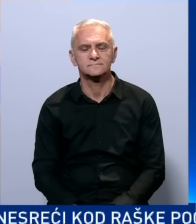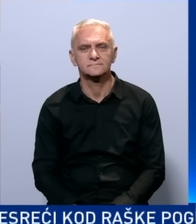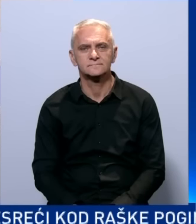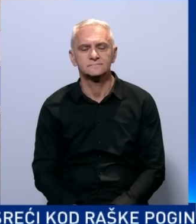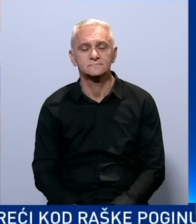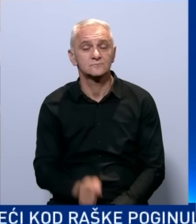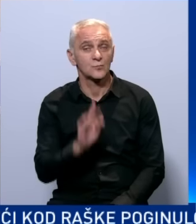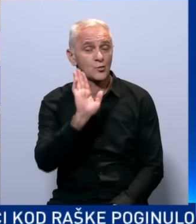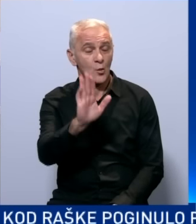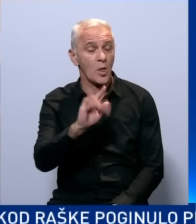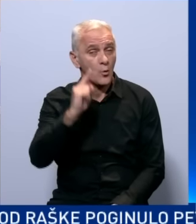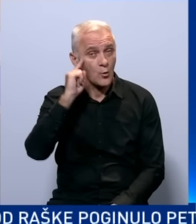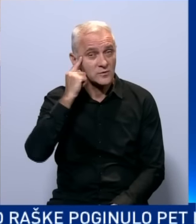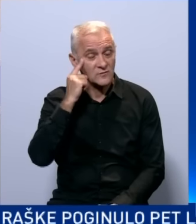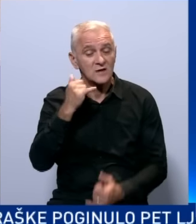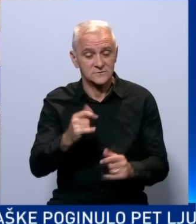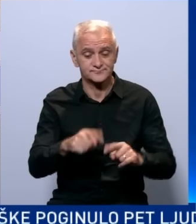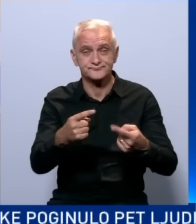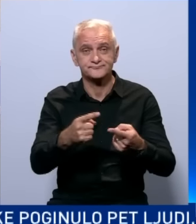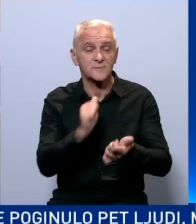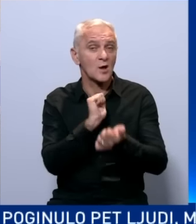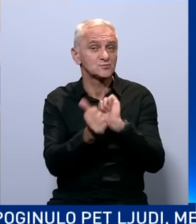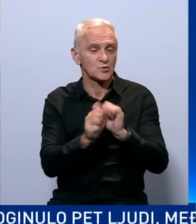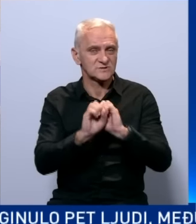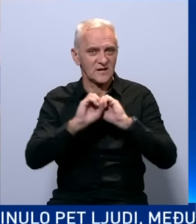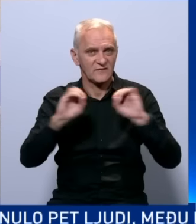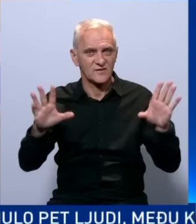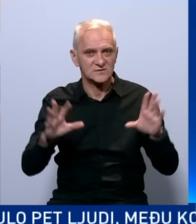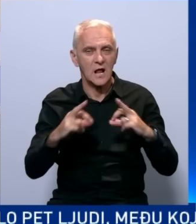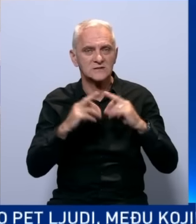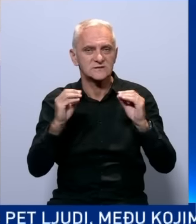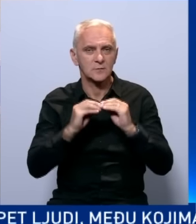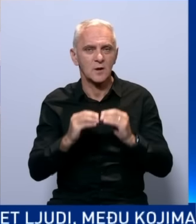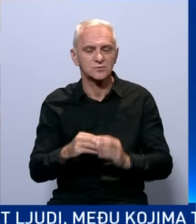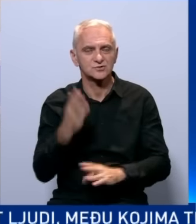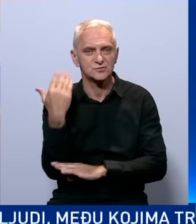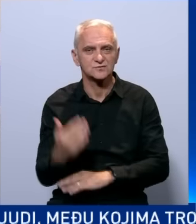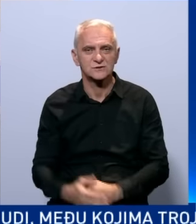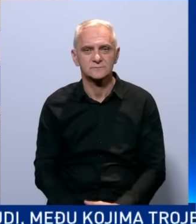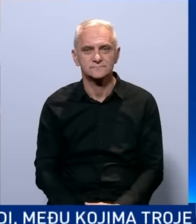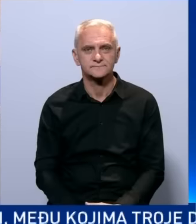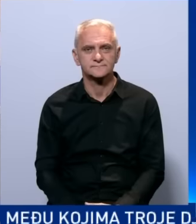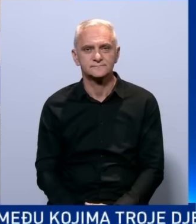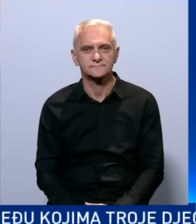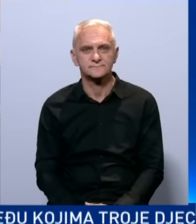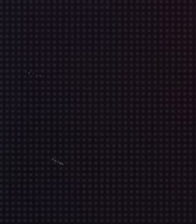I toliko u dnevniku. Slijede sportske aktuelnosti, Aleksandar Babić. Ugodno večer.